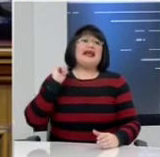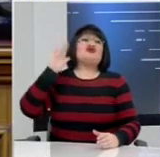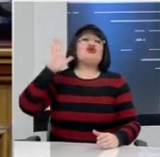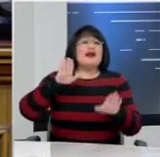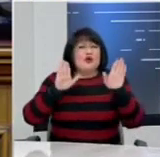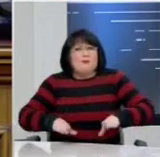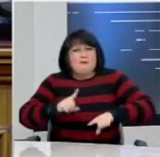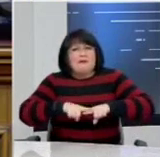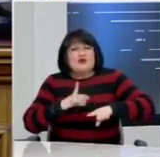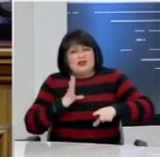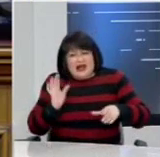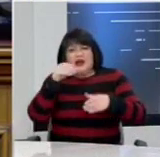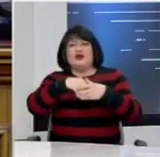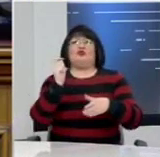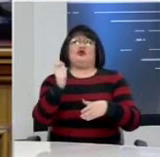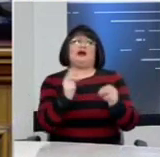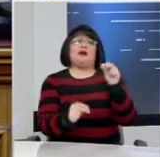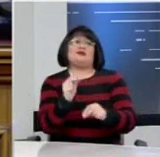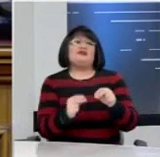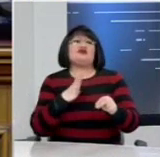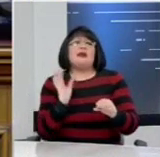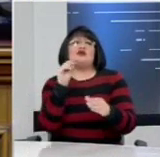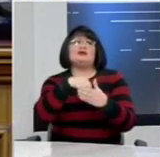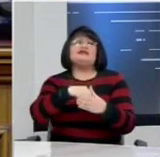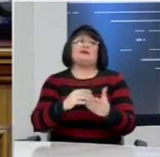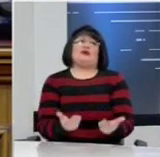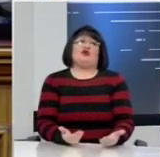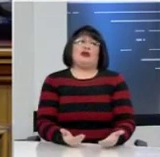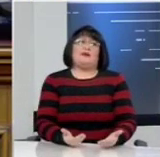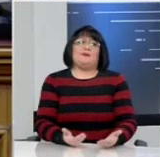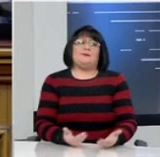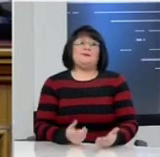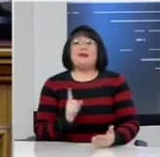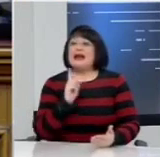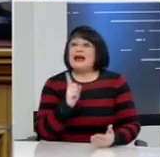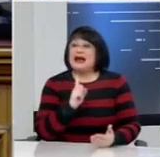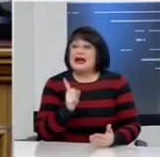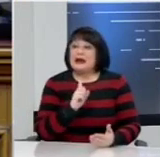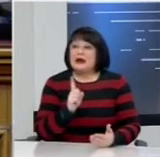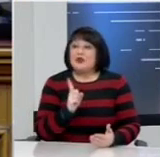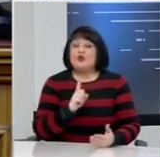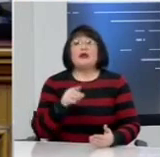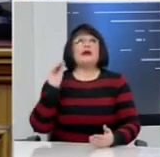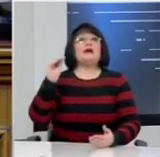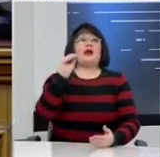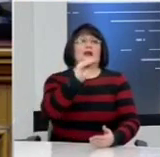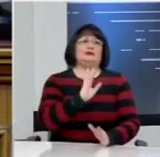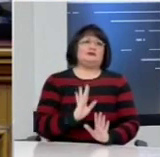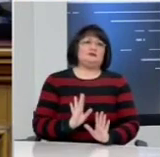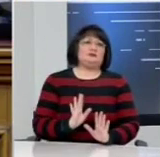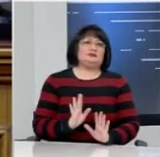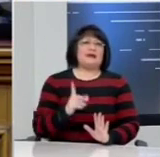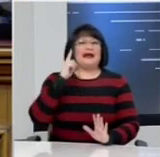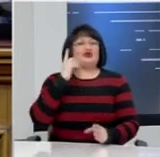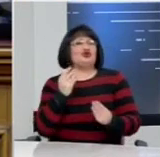Διασποράς να συμμετέχουν στα πολιτικά πράγματα του τόπου, χωρίς όμως να γίνονται αντικείμενο εκμετάλλευσης ή